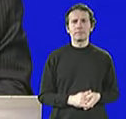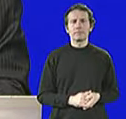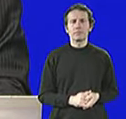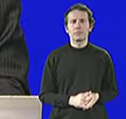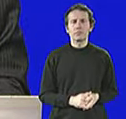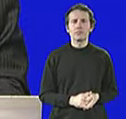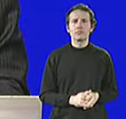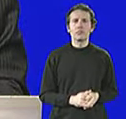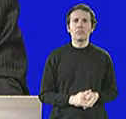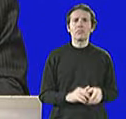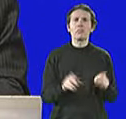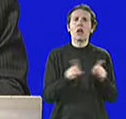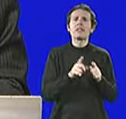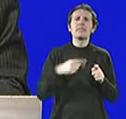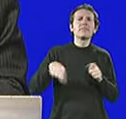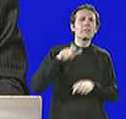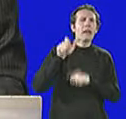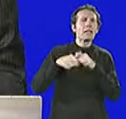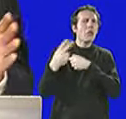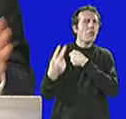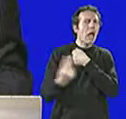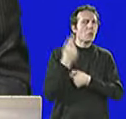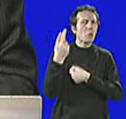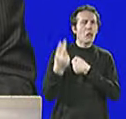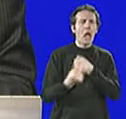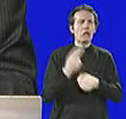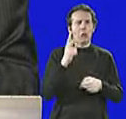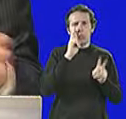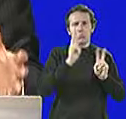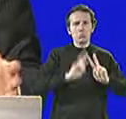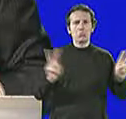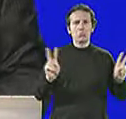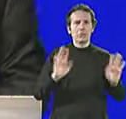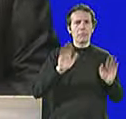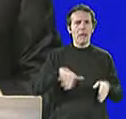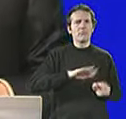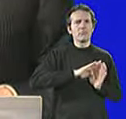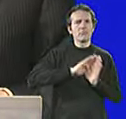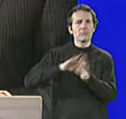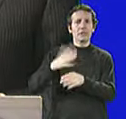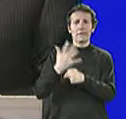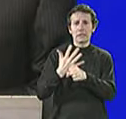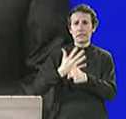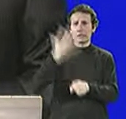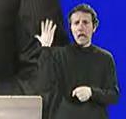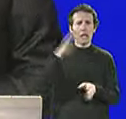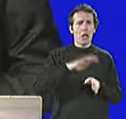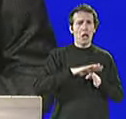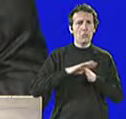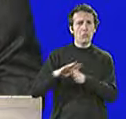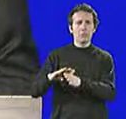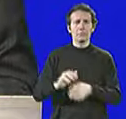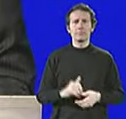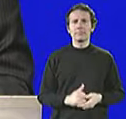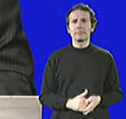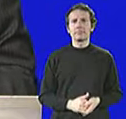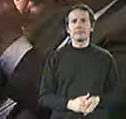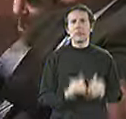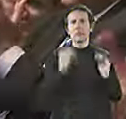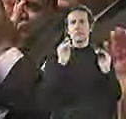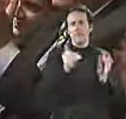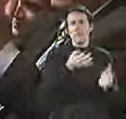importance à celle qu'on m'adresse, comme je le fais d'ailleurs depuis 5 ans. Et je vais même vous dire quelque